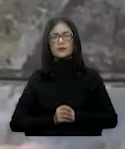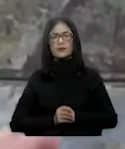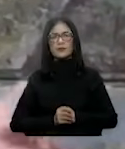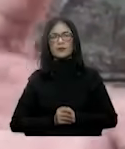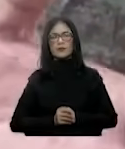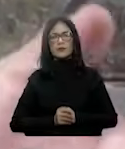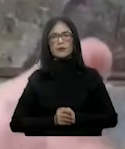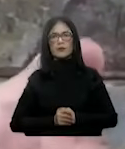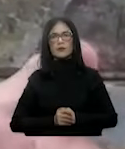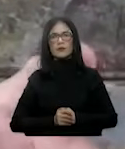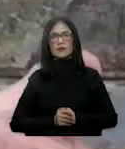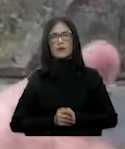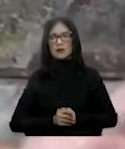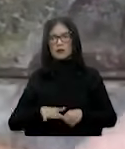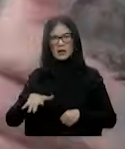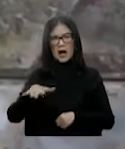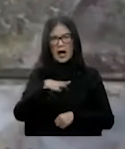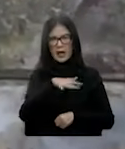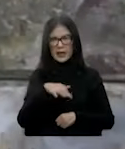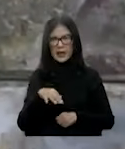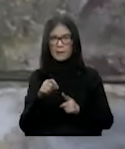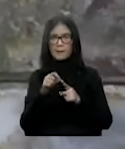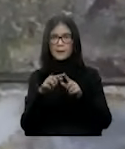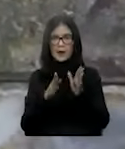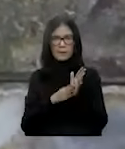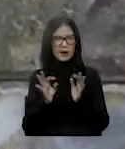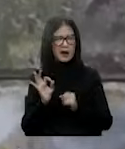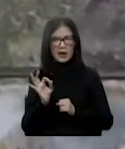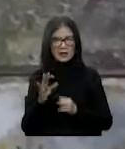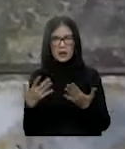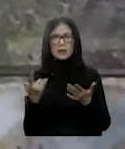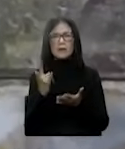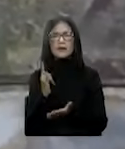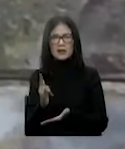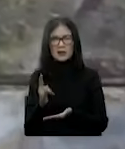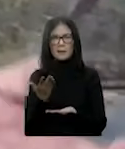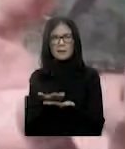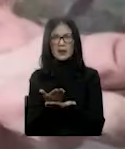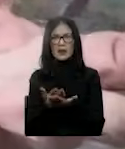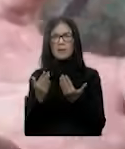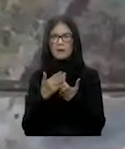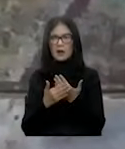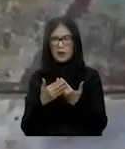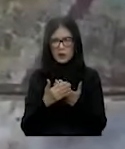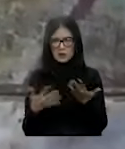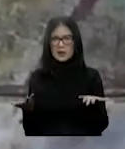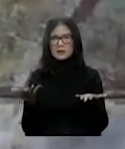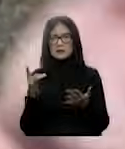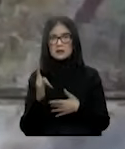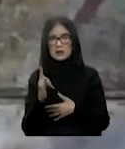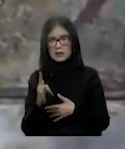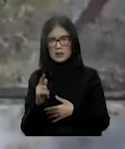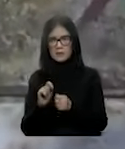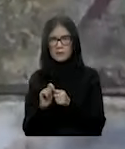pam tidak berjalan, tetap tagihan ini ditagih, perawatan. Tetap kalau kira telat, tetap